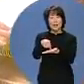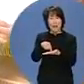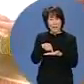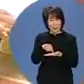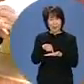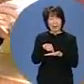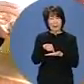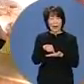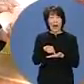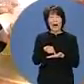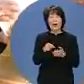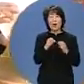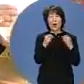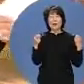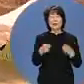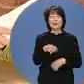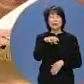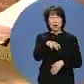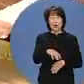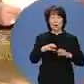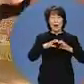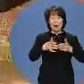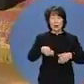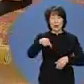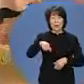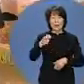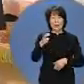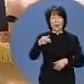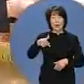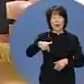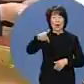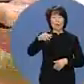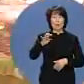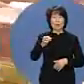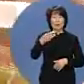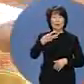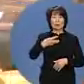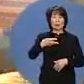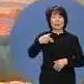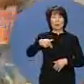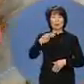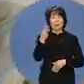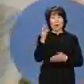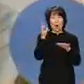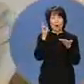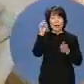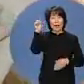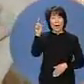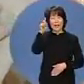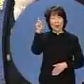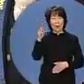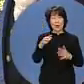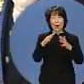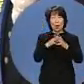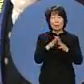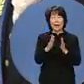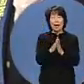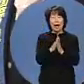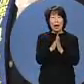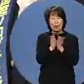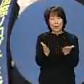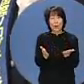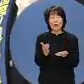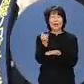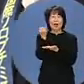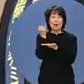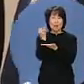り、この日は国際ソロプジミスト奈良生駒の会長宮本茂子さんとメンバー3名が